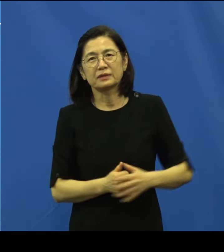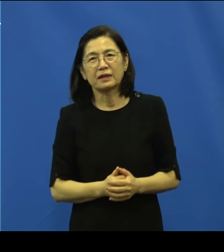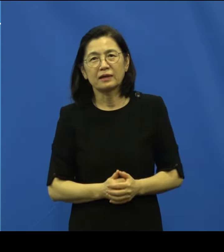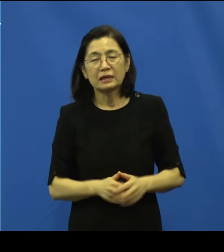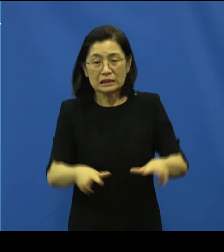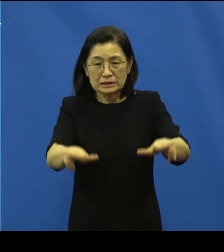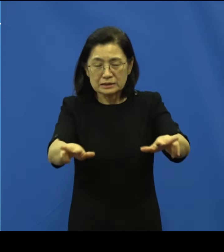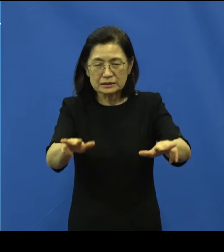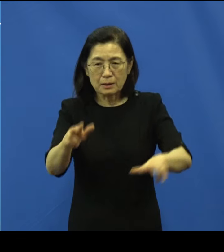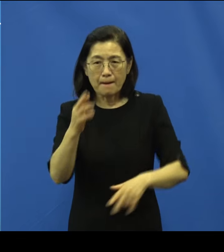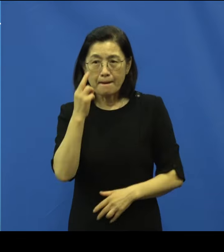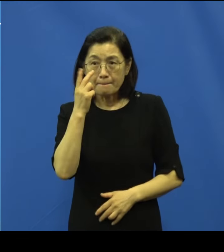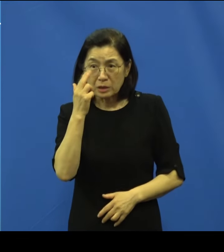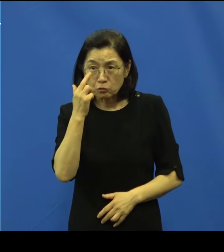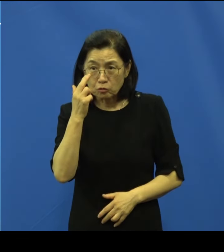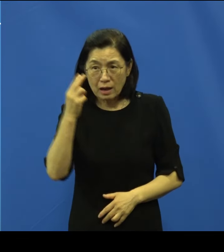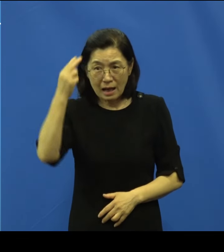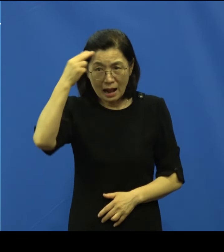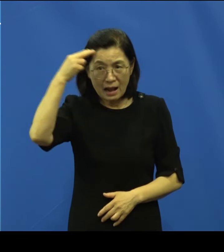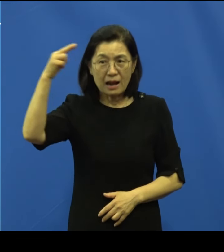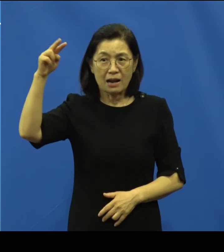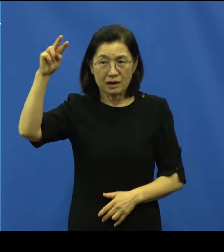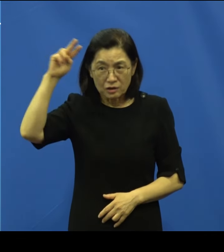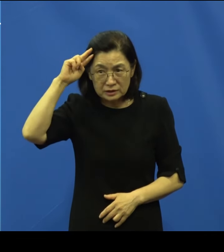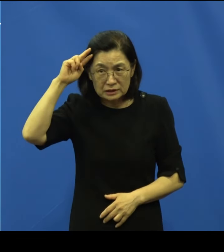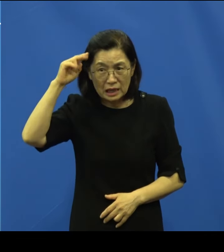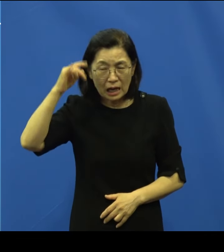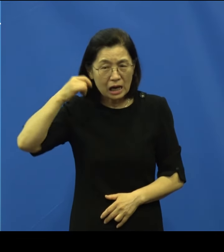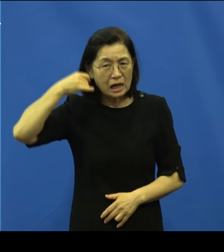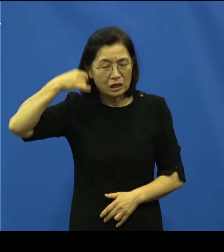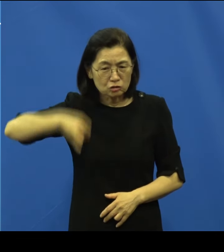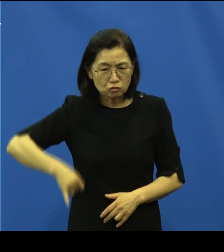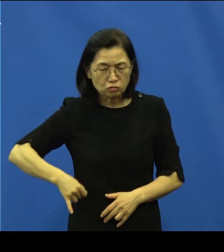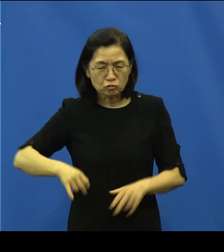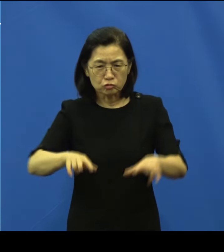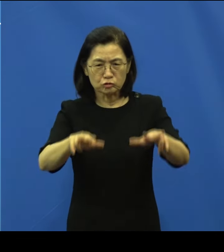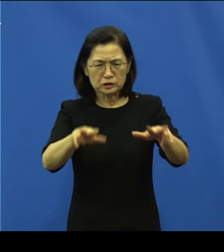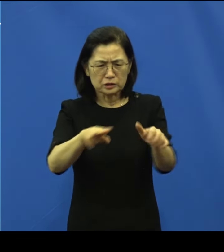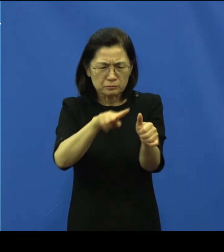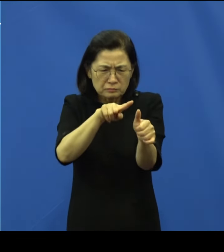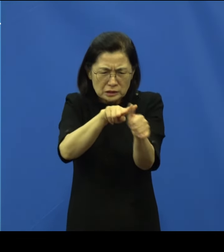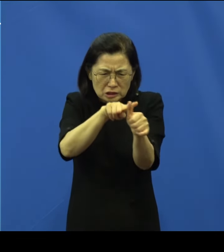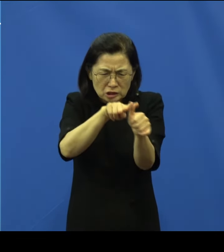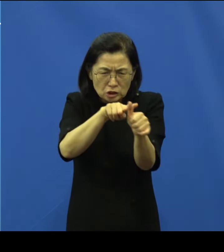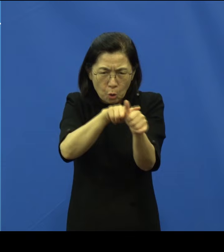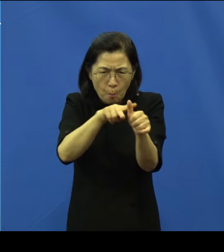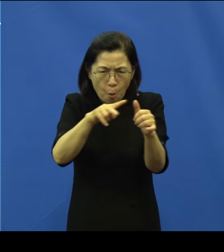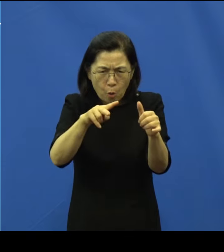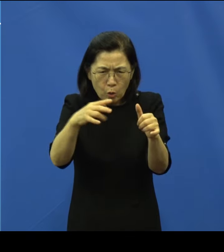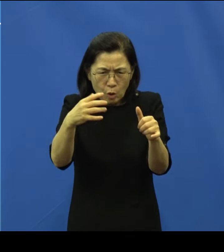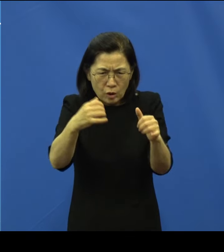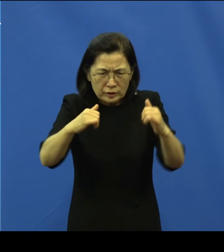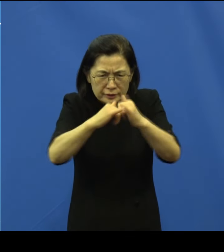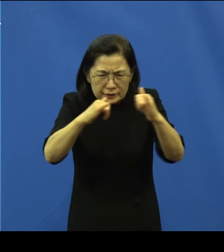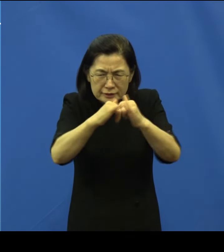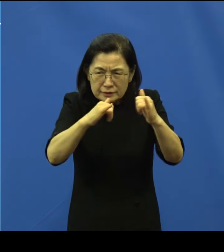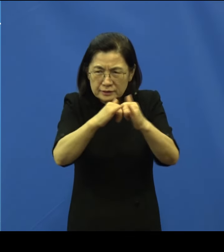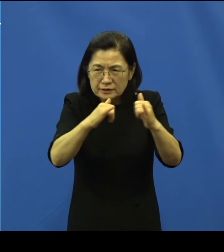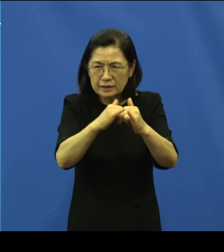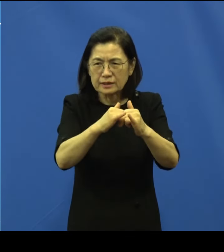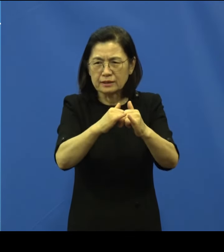러시아 지금 정보전, 미국과 중국 간의 정보전이 굉장하죠. 그래서 한때는 중국에서 온